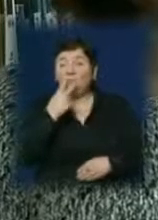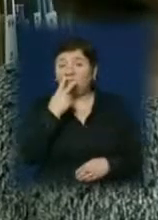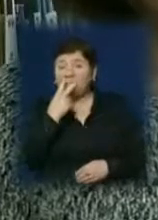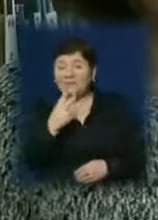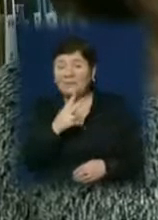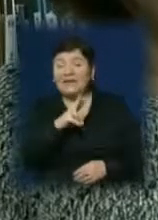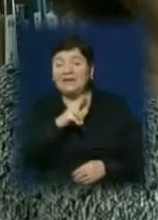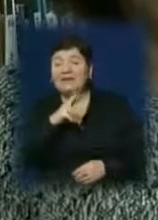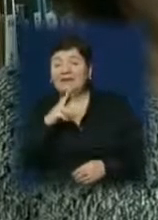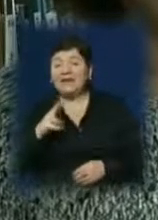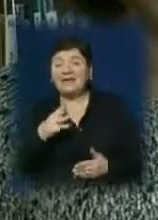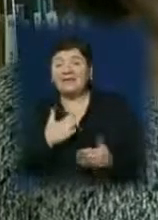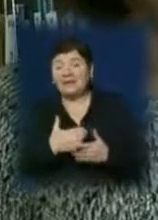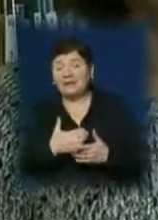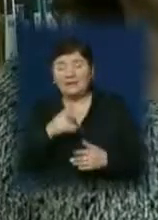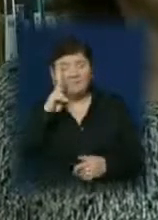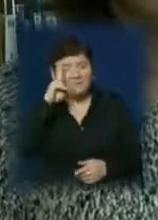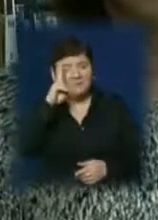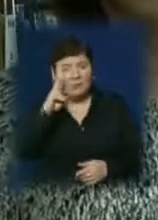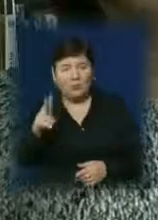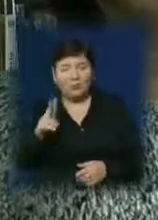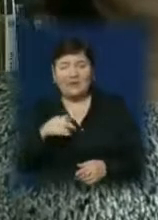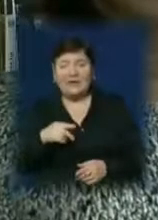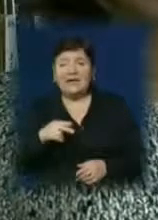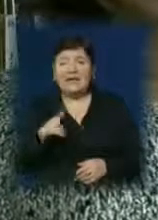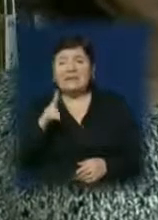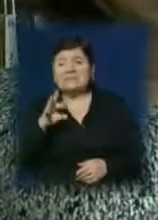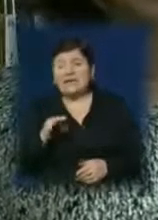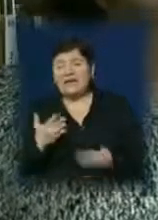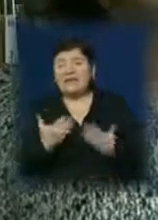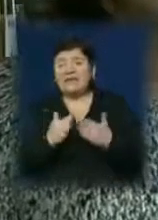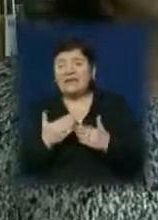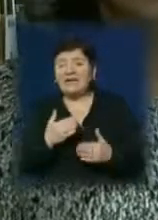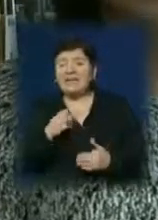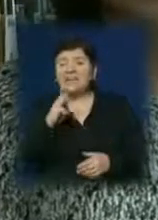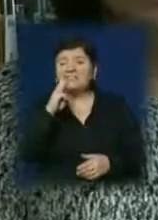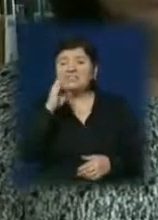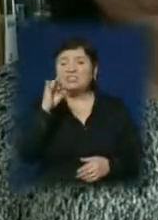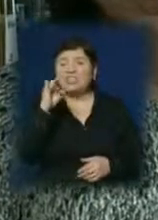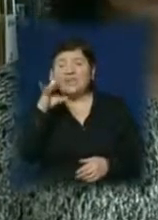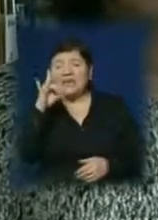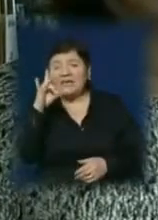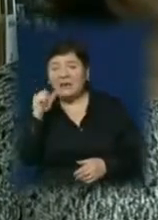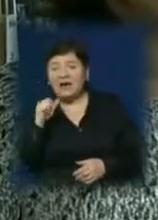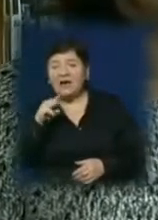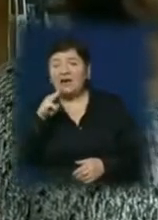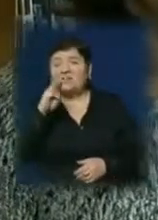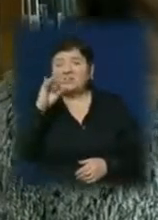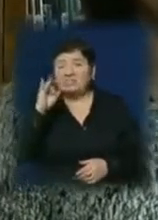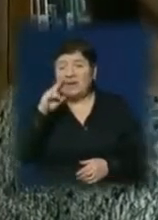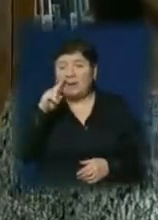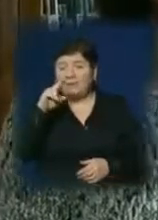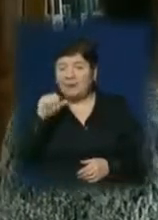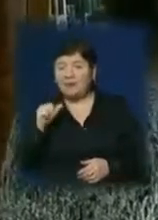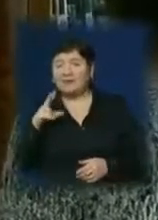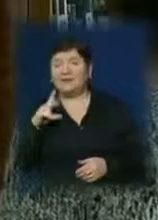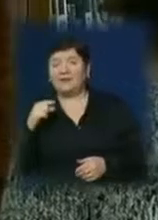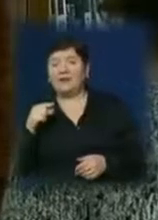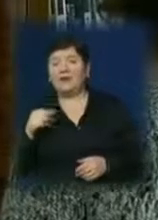200 примірників. В основному – нові україномовні книги для дітей різного віку. Це казки